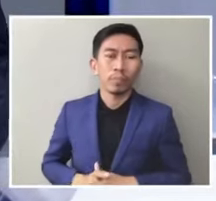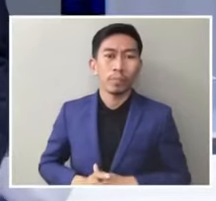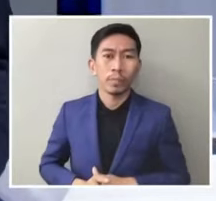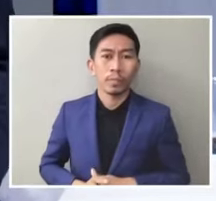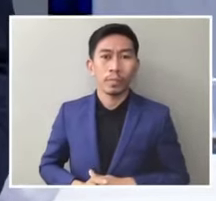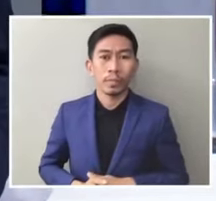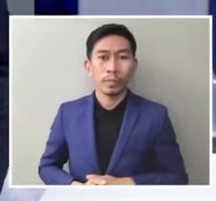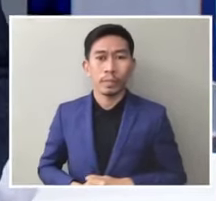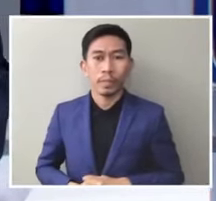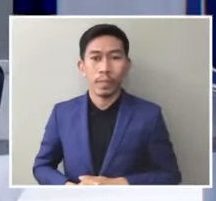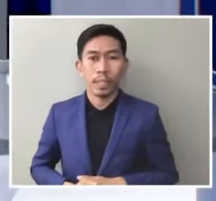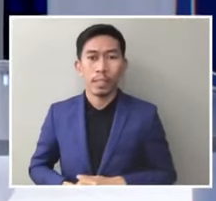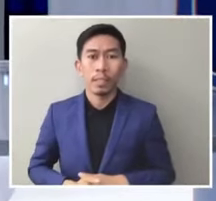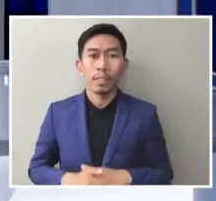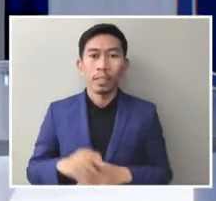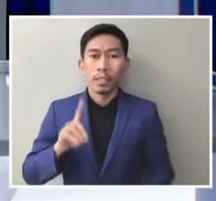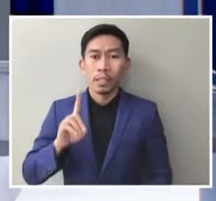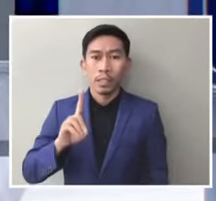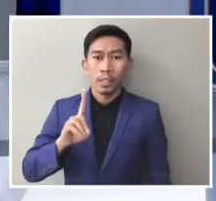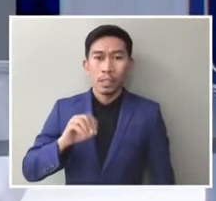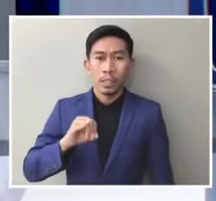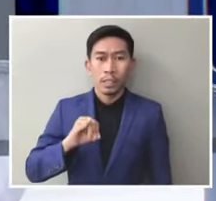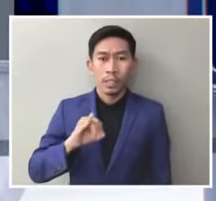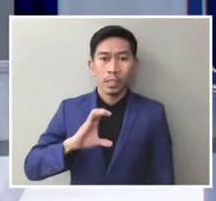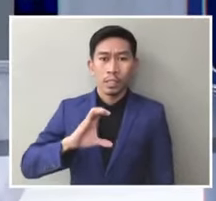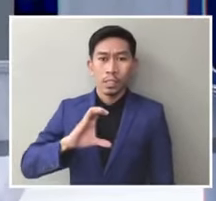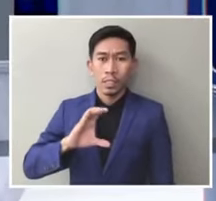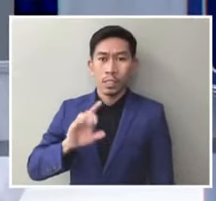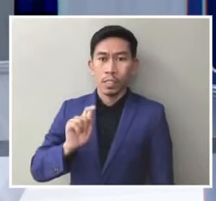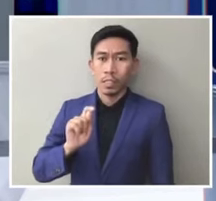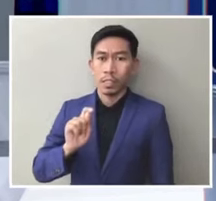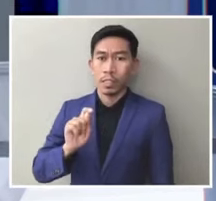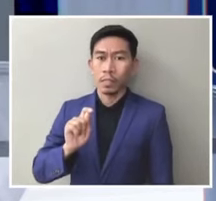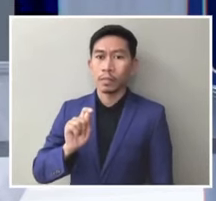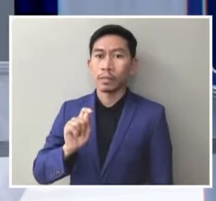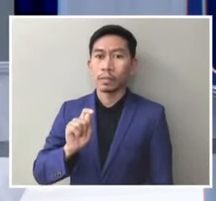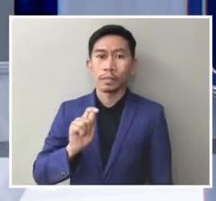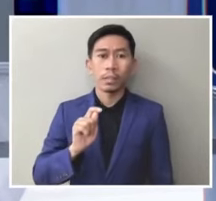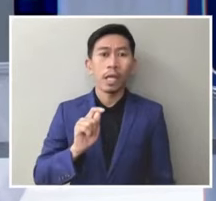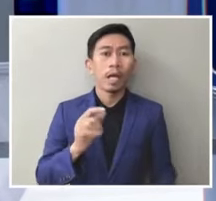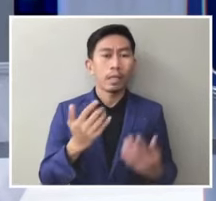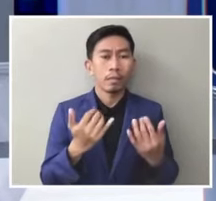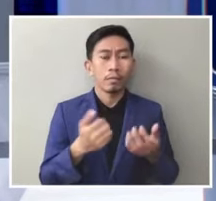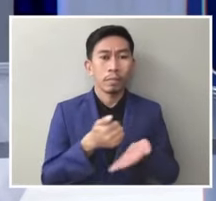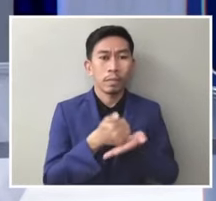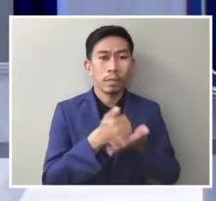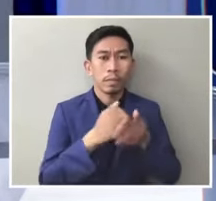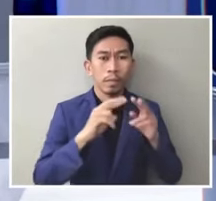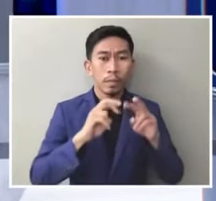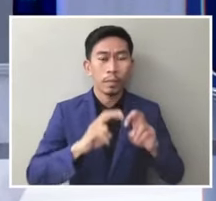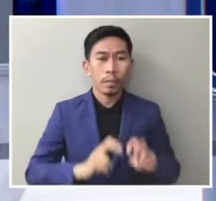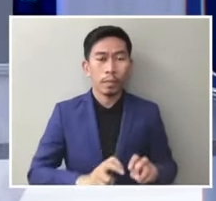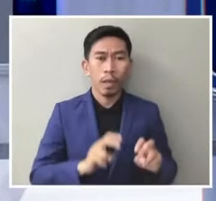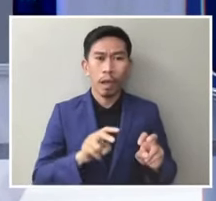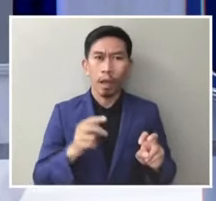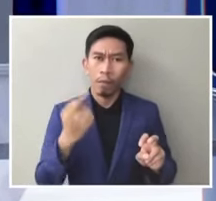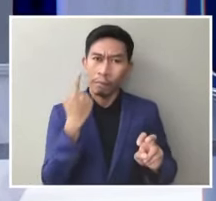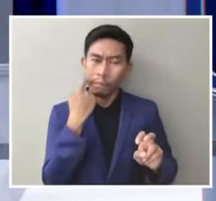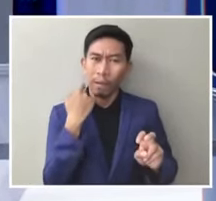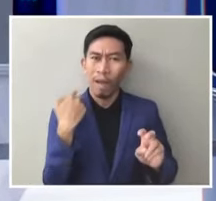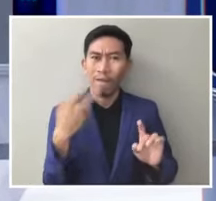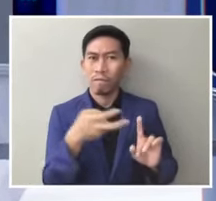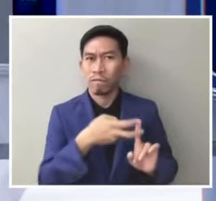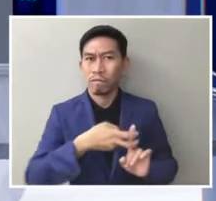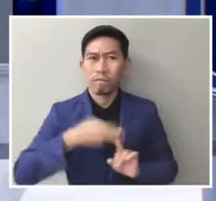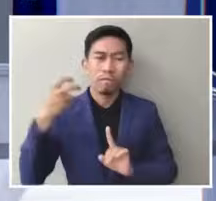Tumutulong na ang Department of Information and Communications Technology sa investigasyon kaugnay ng nangyaring pangahak sa Bureau of